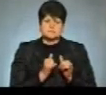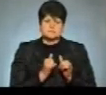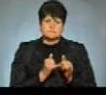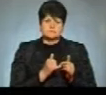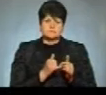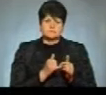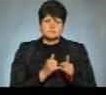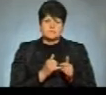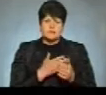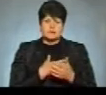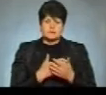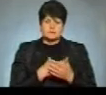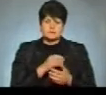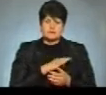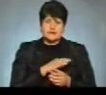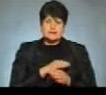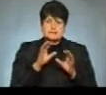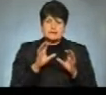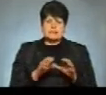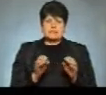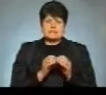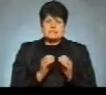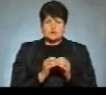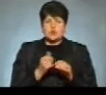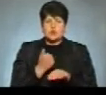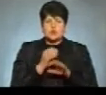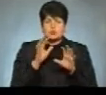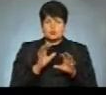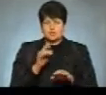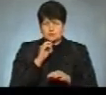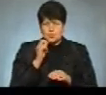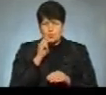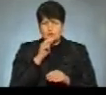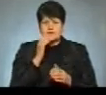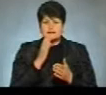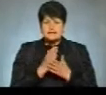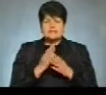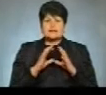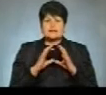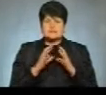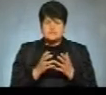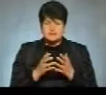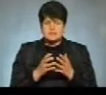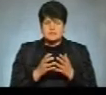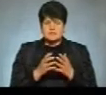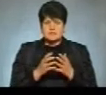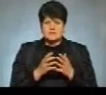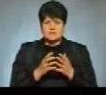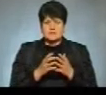забезпечити ефективне застосування статті 10 Конституції України. Україна є на світі і спирається на